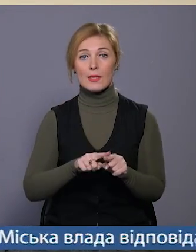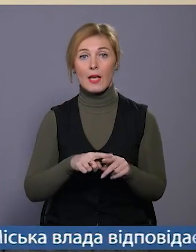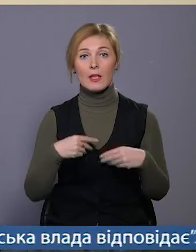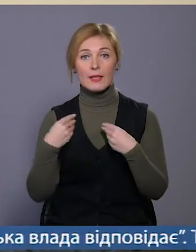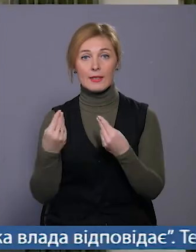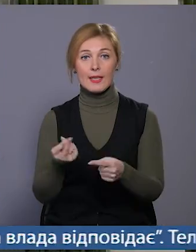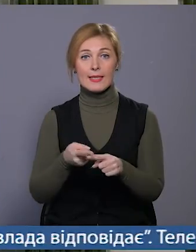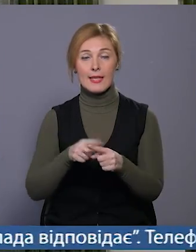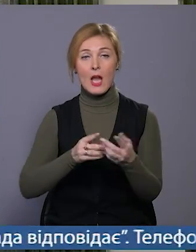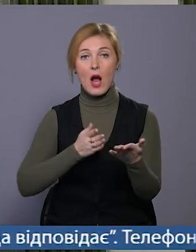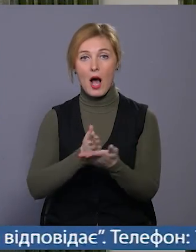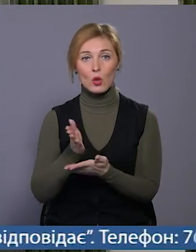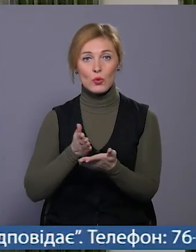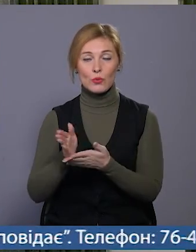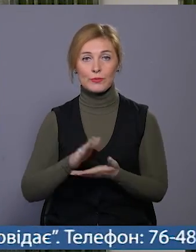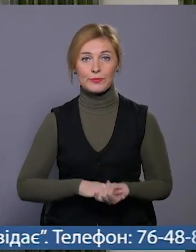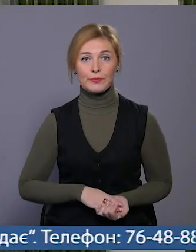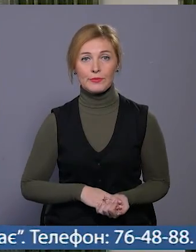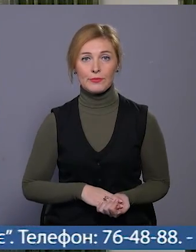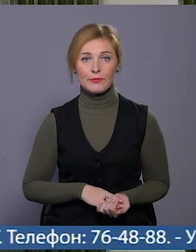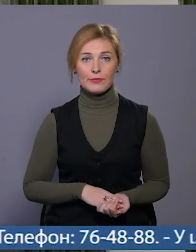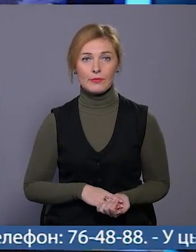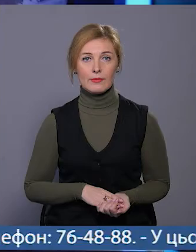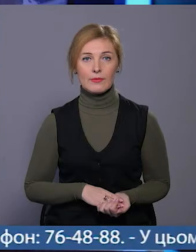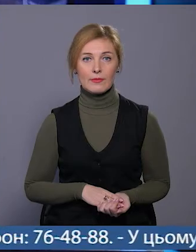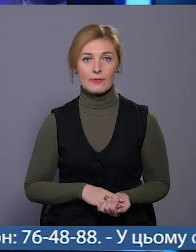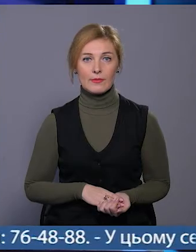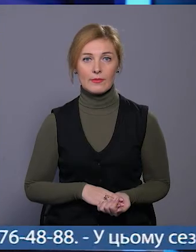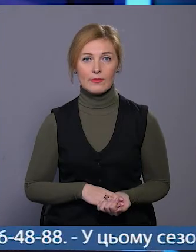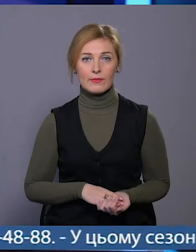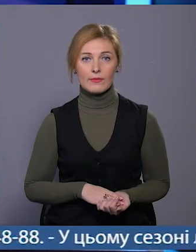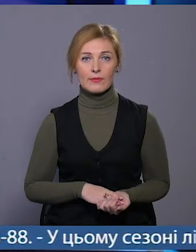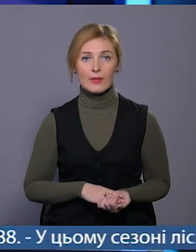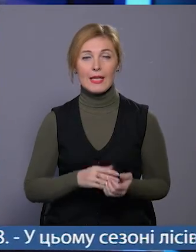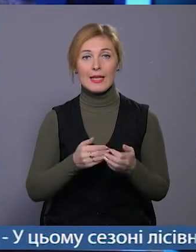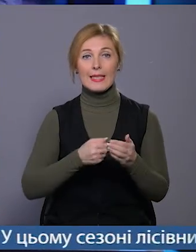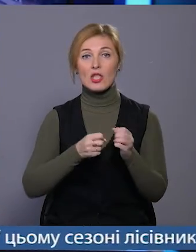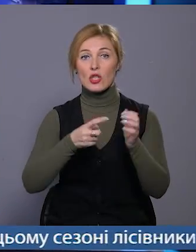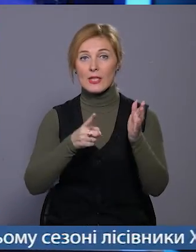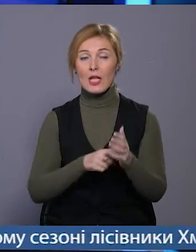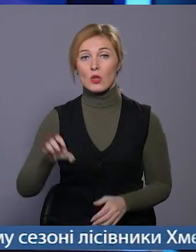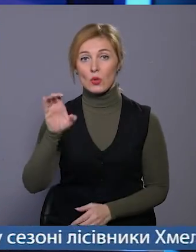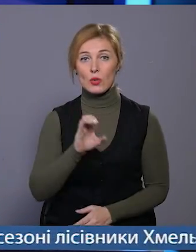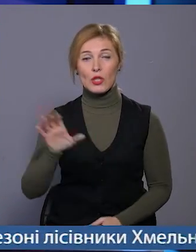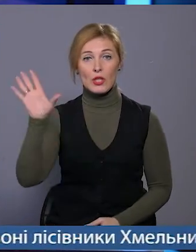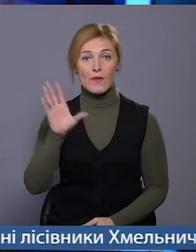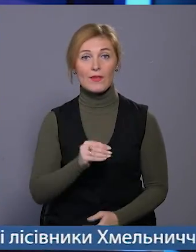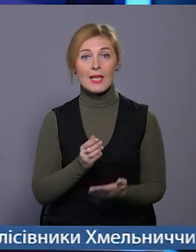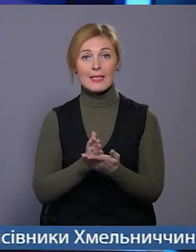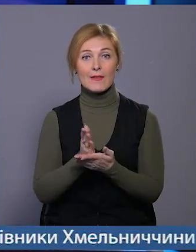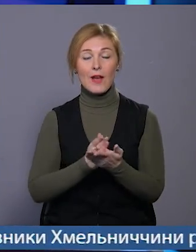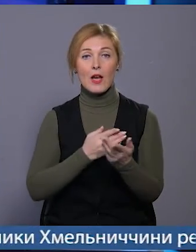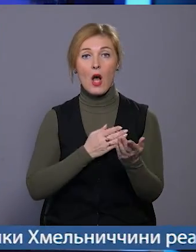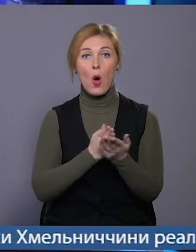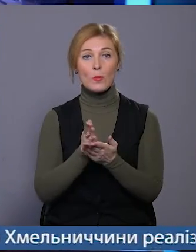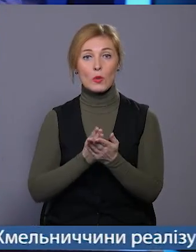управління цією галузю. Карина Нестер, Юрій Старушкін, новини міста. Із 16 січня вся сфера обслуговування